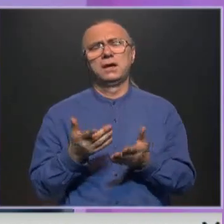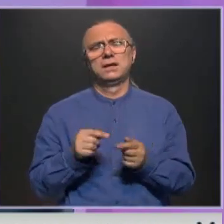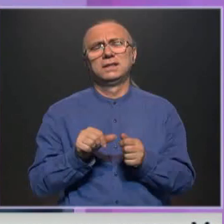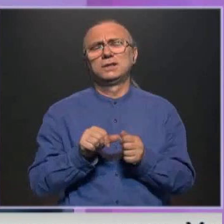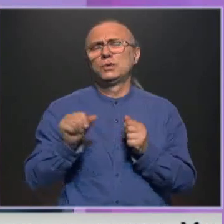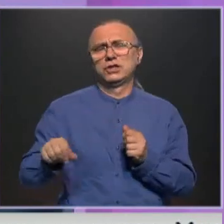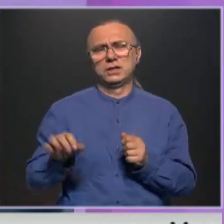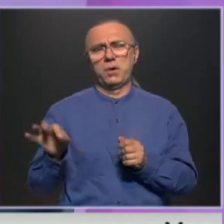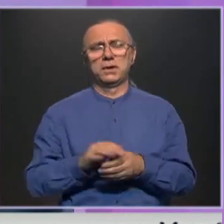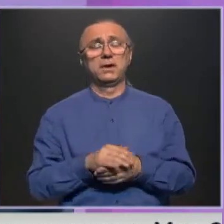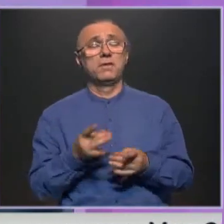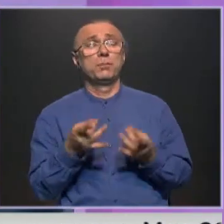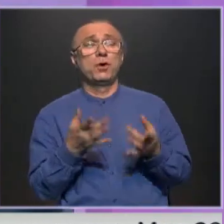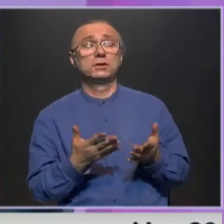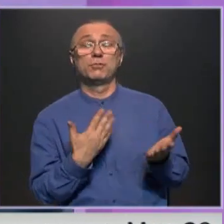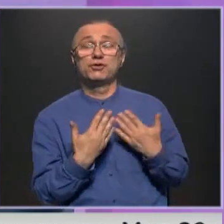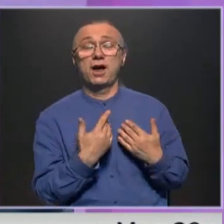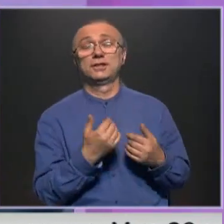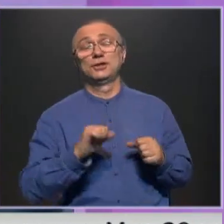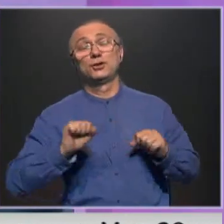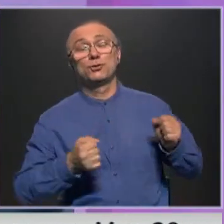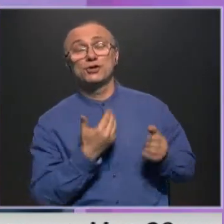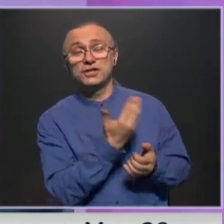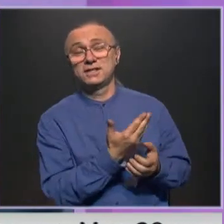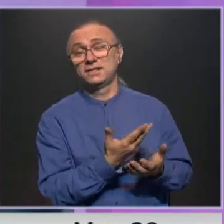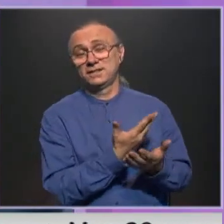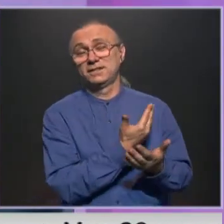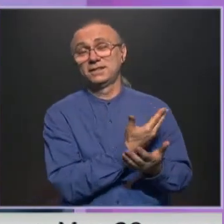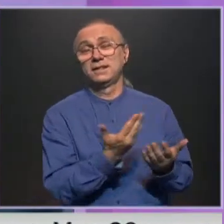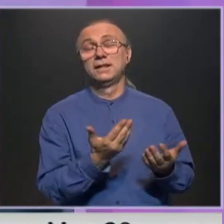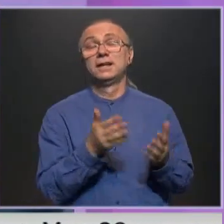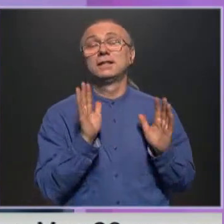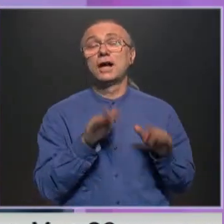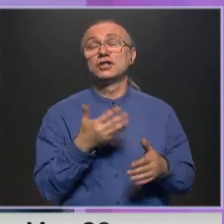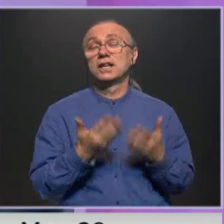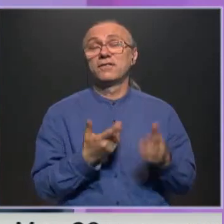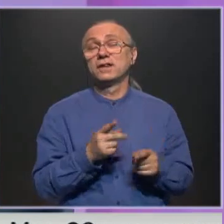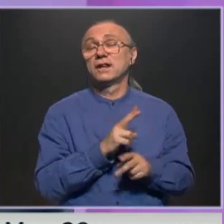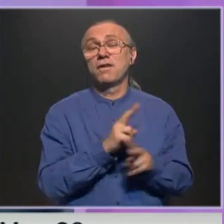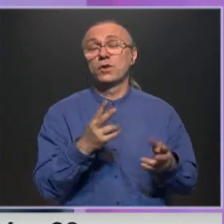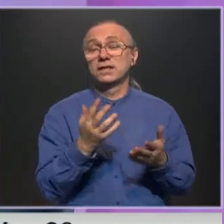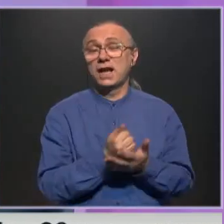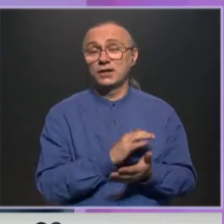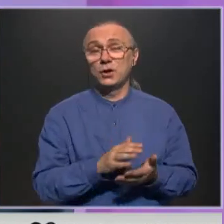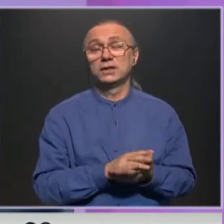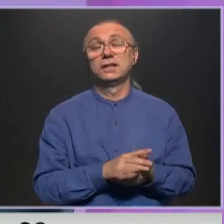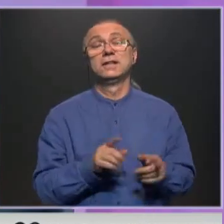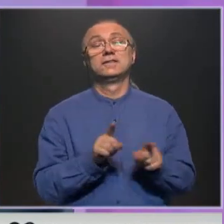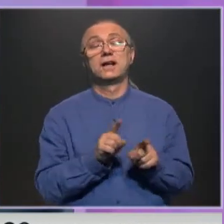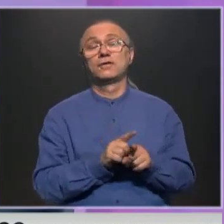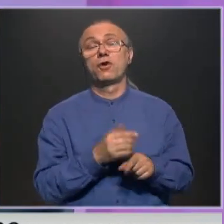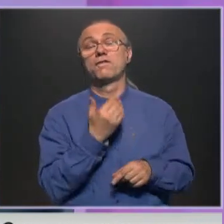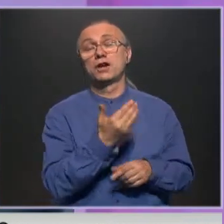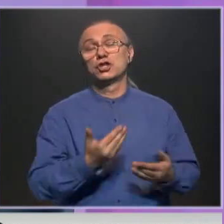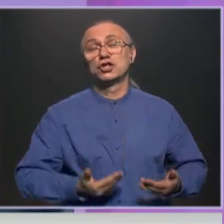А просто вы общаетесь, дружите. Самое главное, даже если вы никого не найдете, вот специально, чтобы в брак вступить, все равно ваша жизнь будет